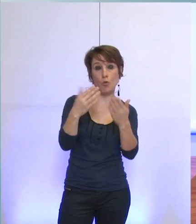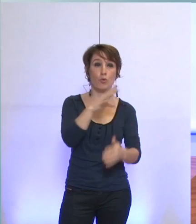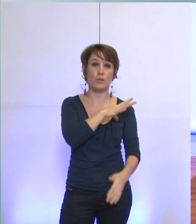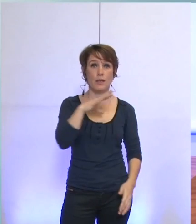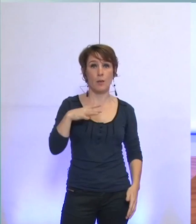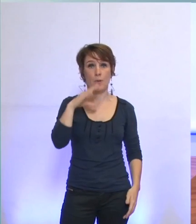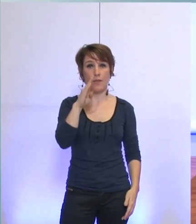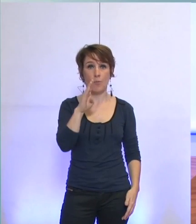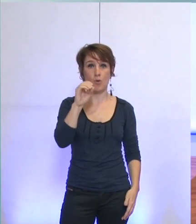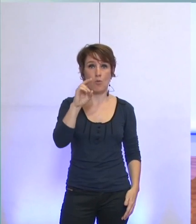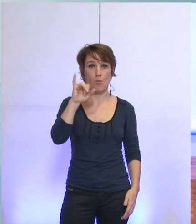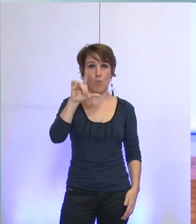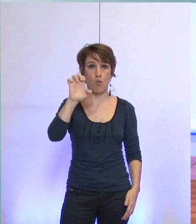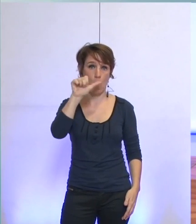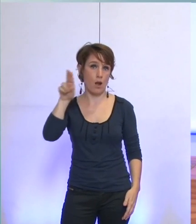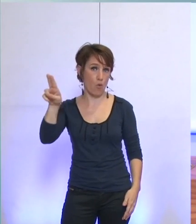Boileau.